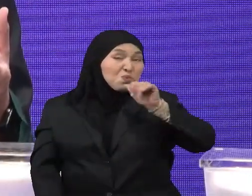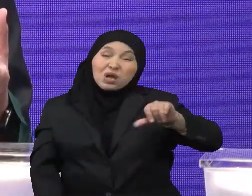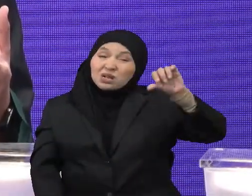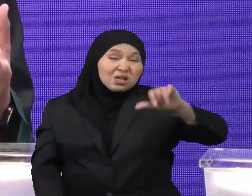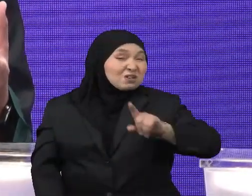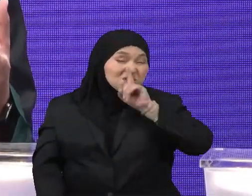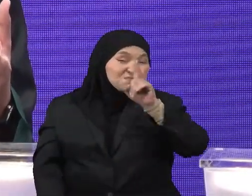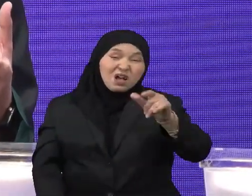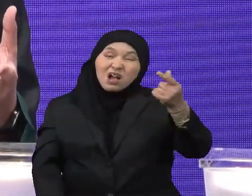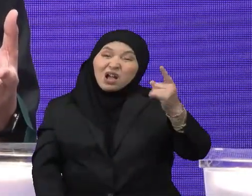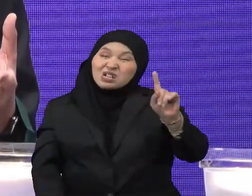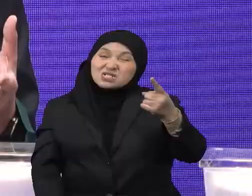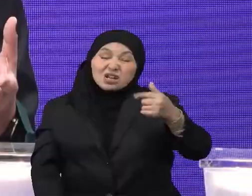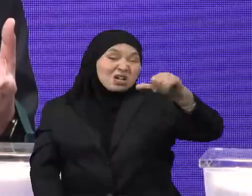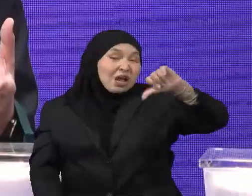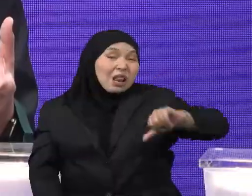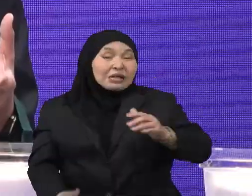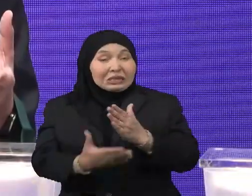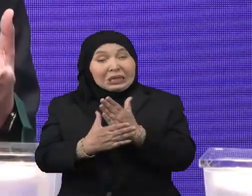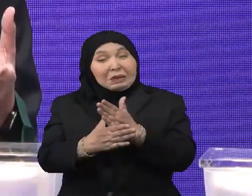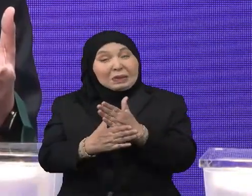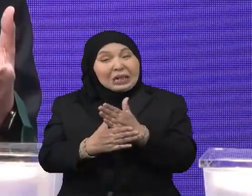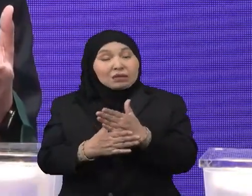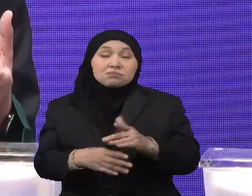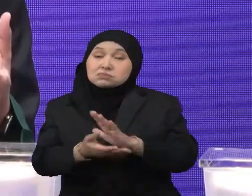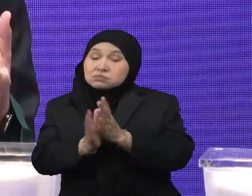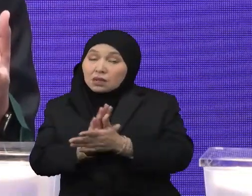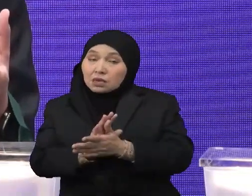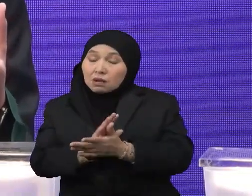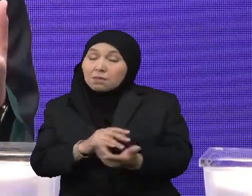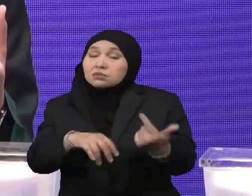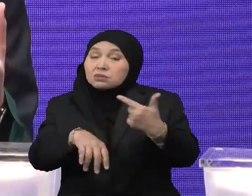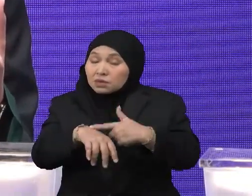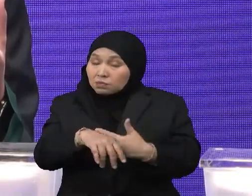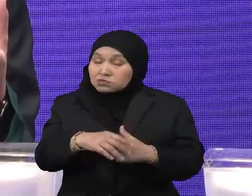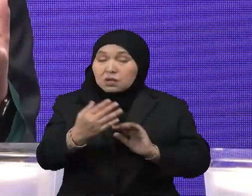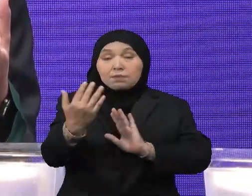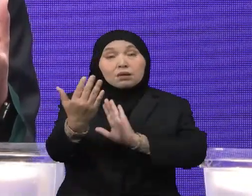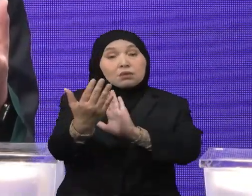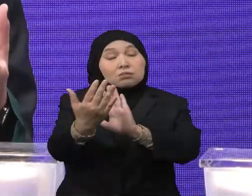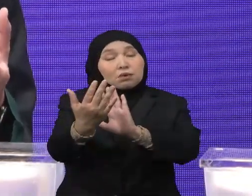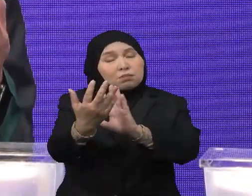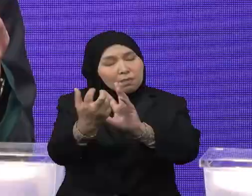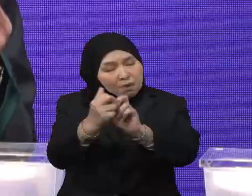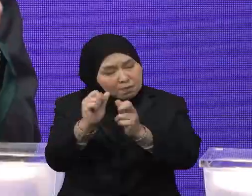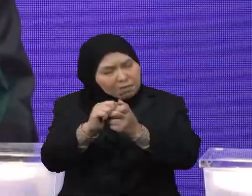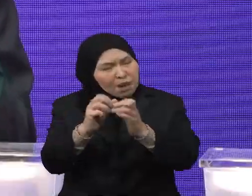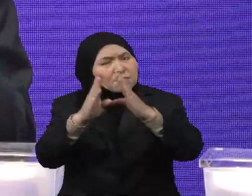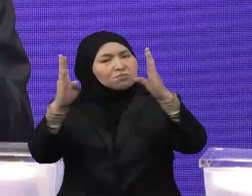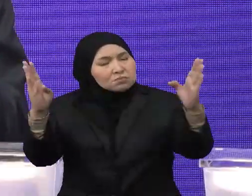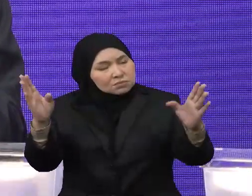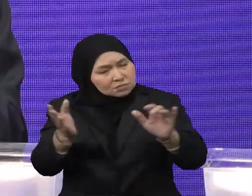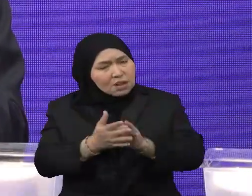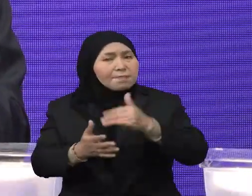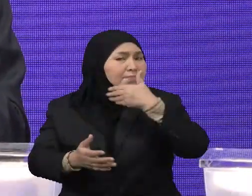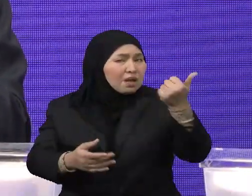sebenar dia hanya kekalahan yang sementara jadi dikali kamu sedang menghadapi satu musibah yang sangat besar maka adalah baik